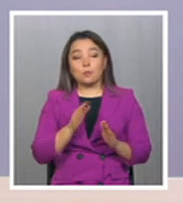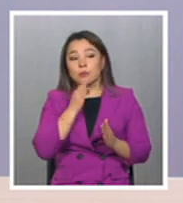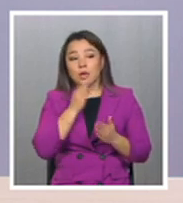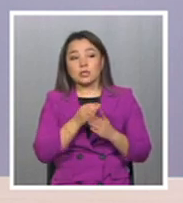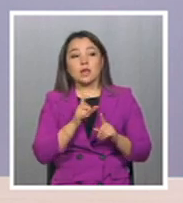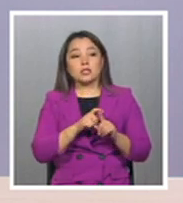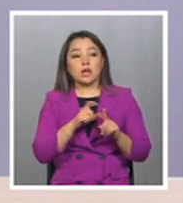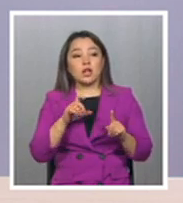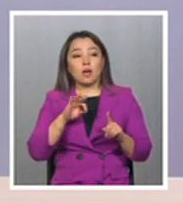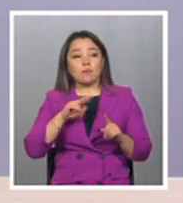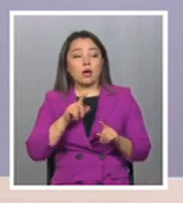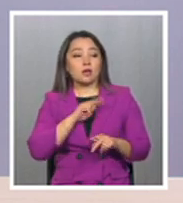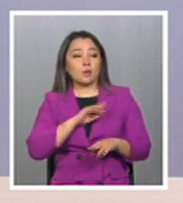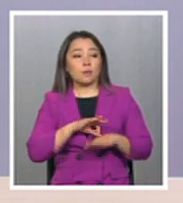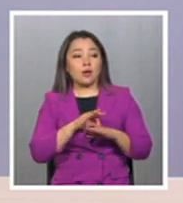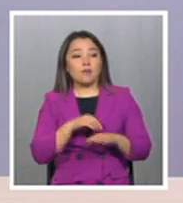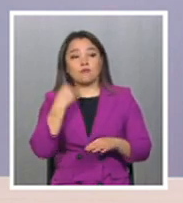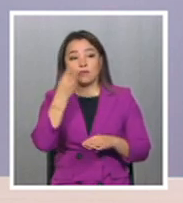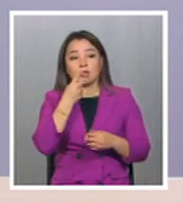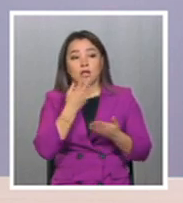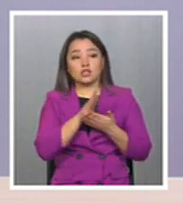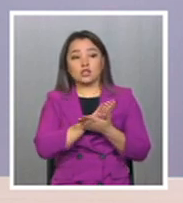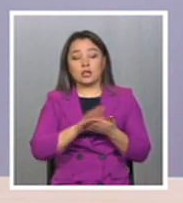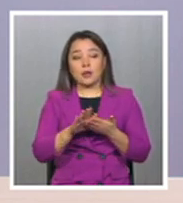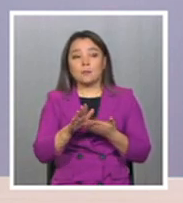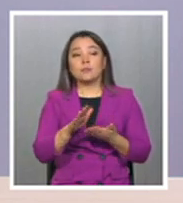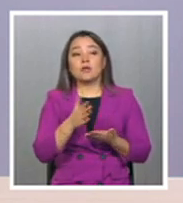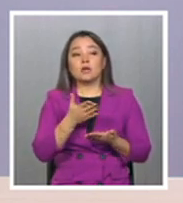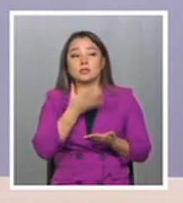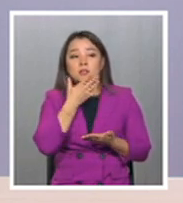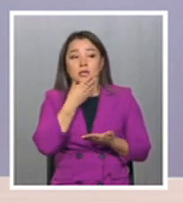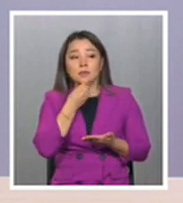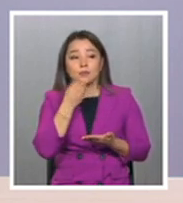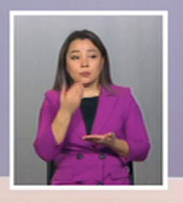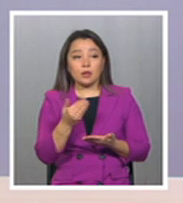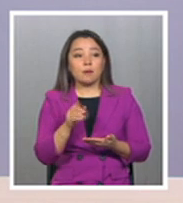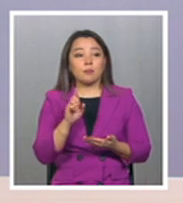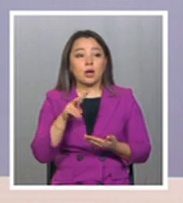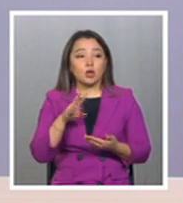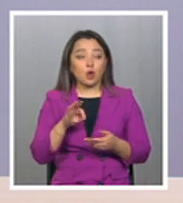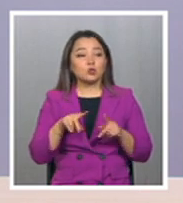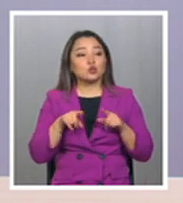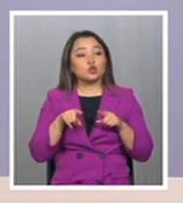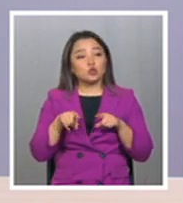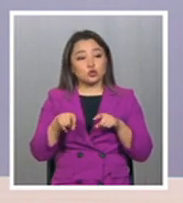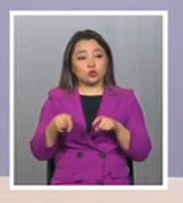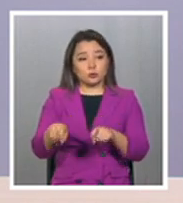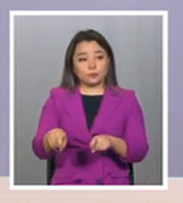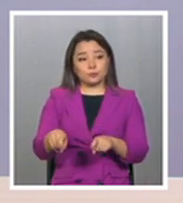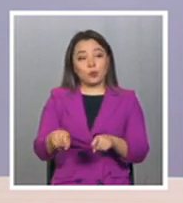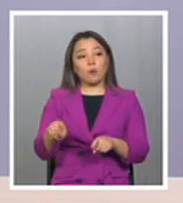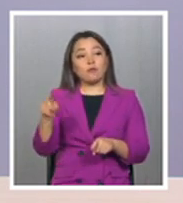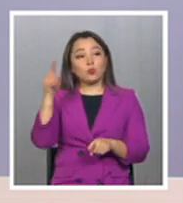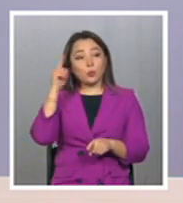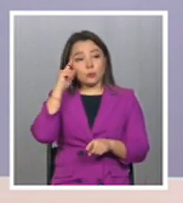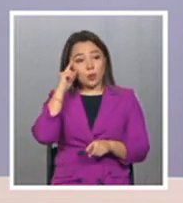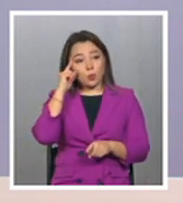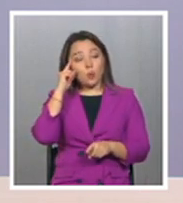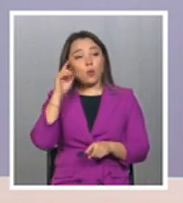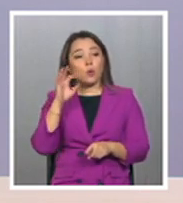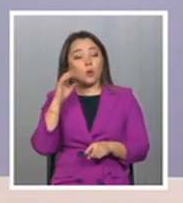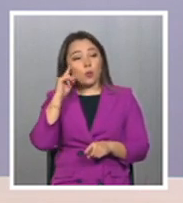работу. Выразительно – это значит «манерлі», «бегло» – «жигыртып», «вдумчиво» –